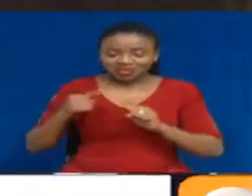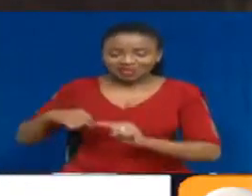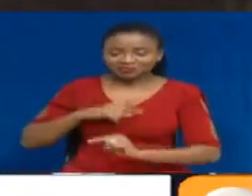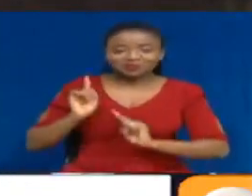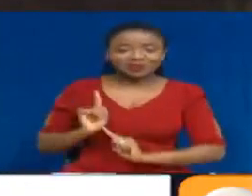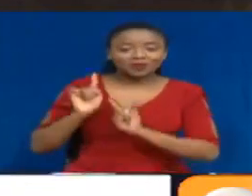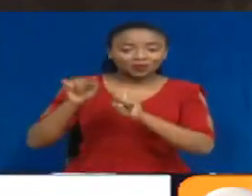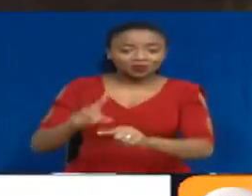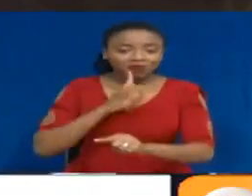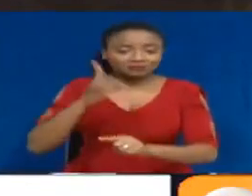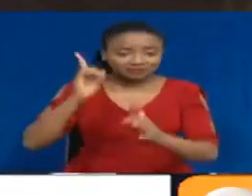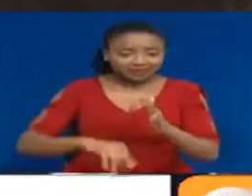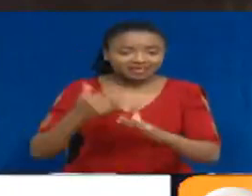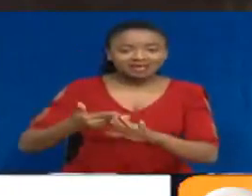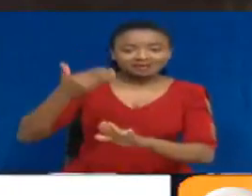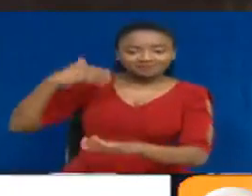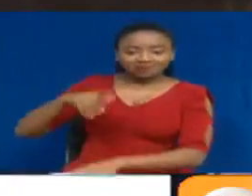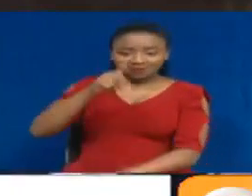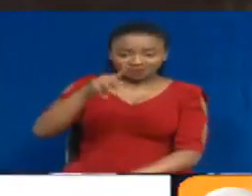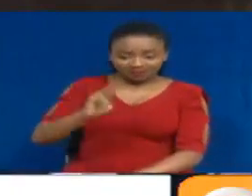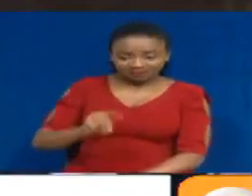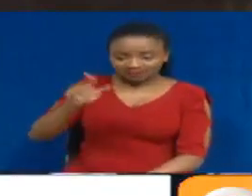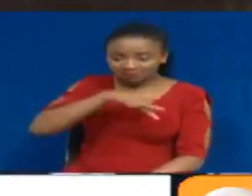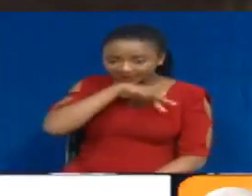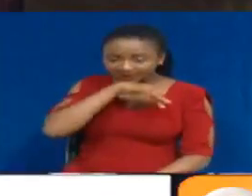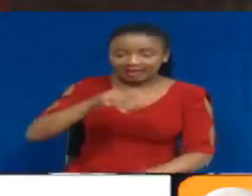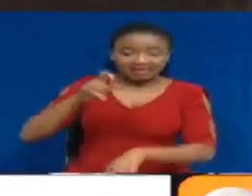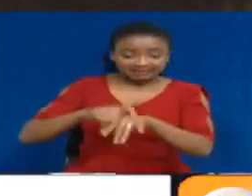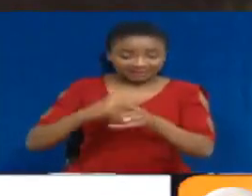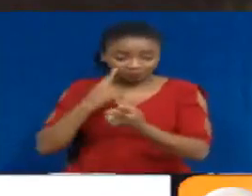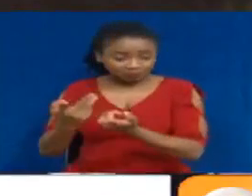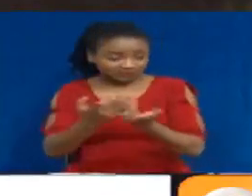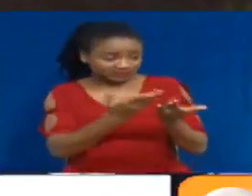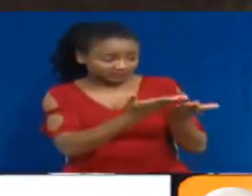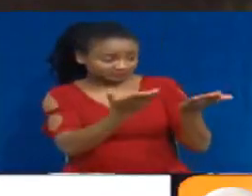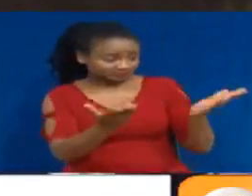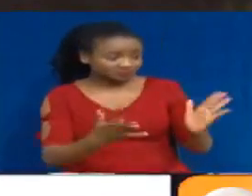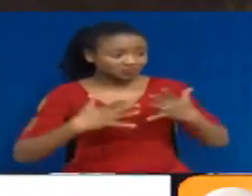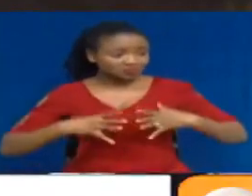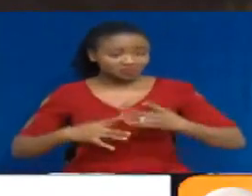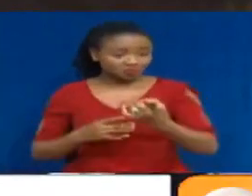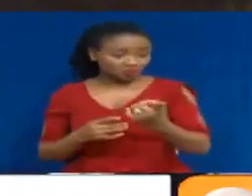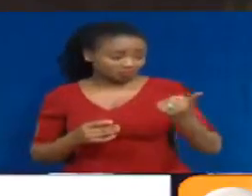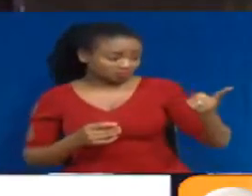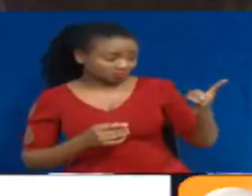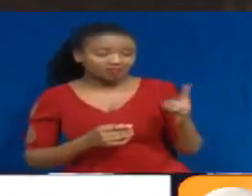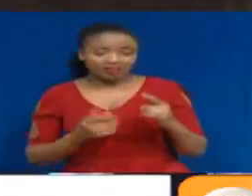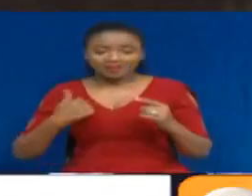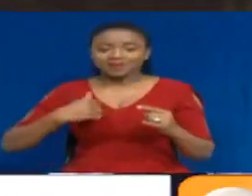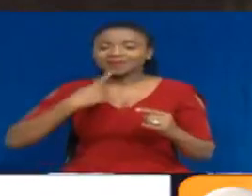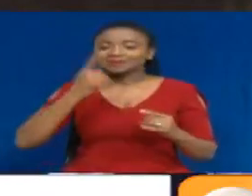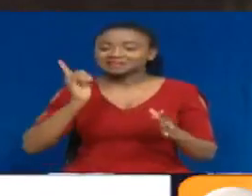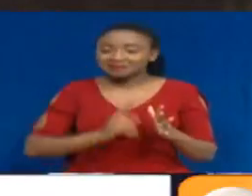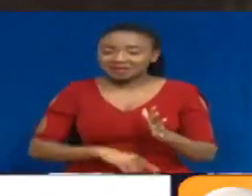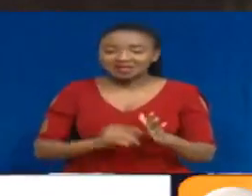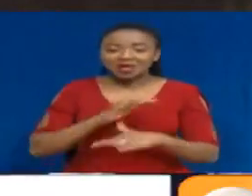kusema, former Prime Minister, hizo kura ukituangalia, kama vile mimi nimesema, hizo kura